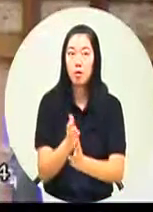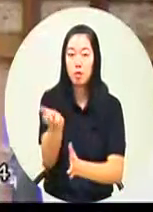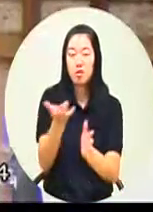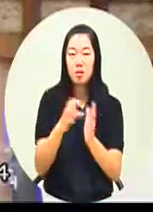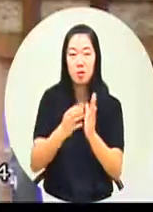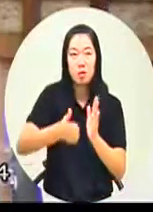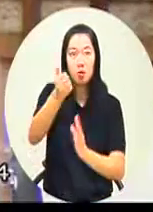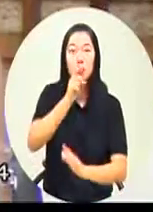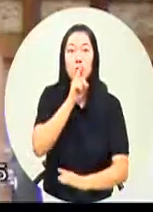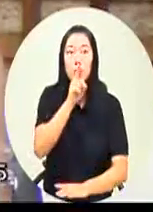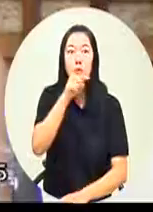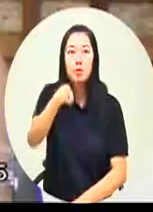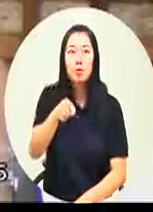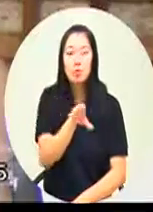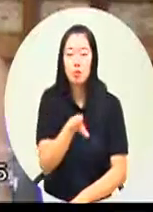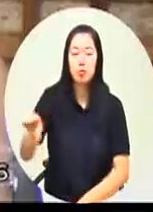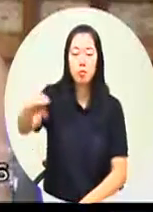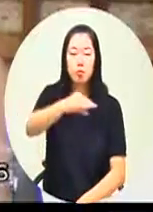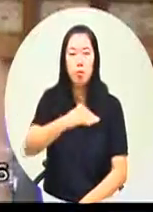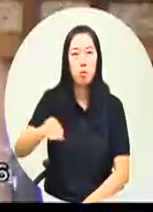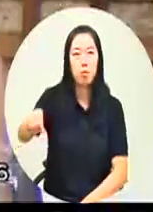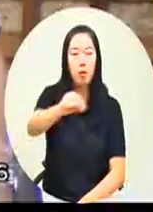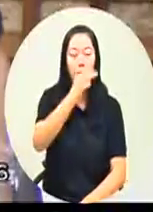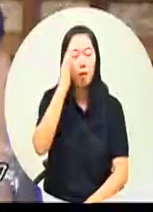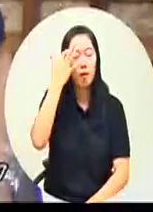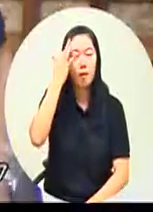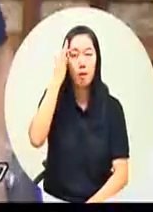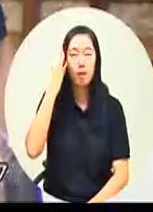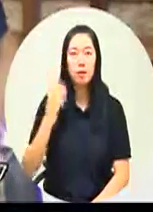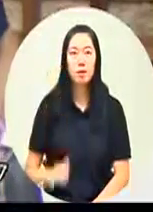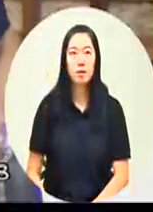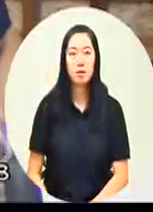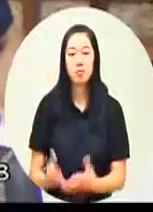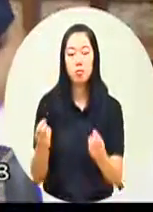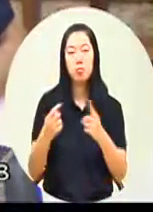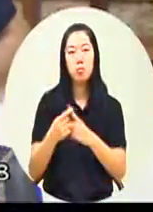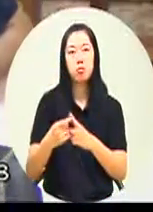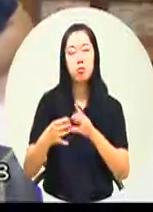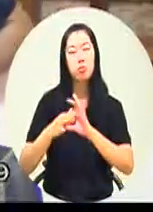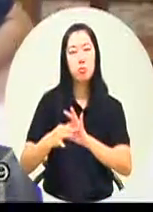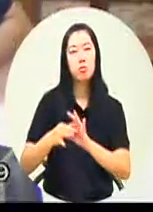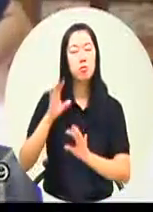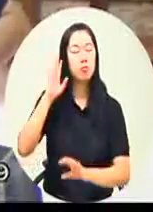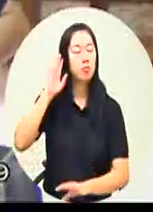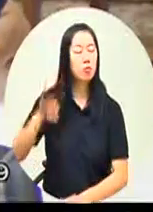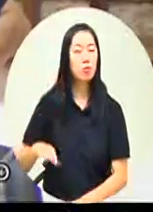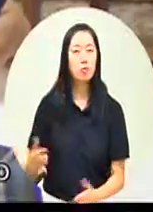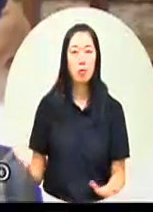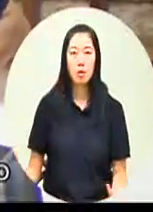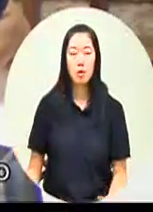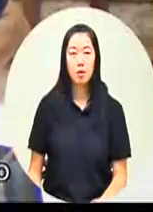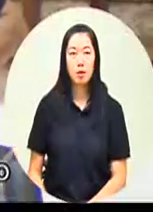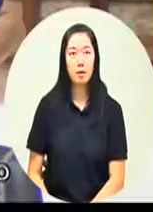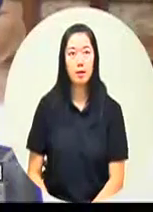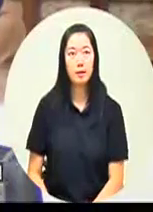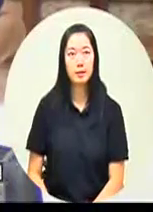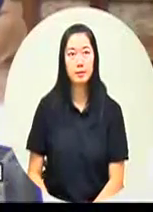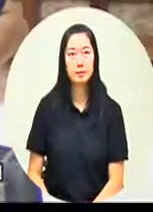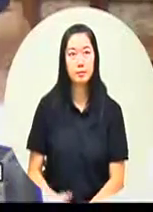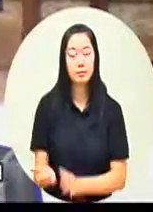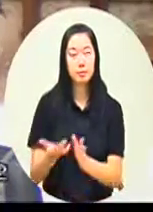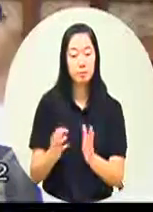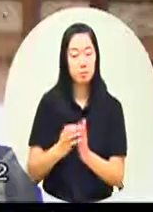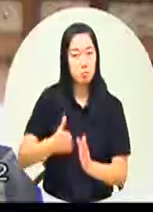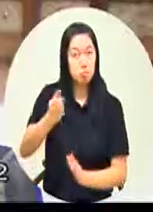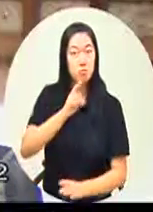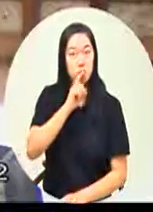长讲的哈，在那里绕来绕去、转来转去的，啊，没人关心，也没有人关心。局长刚刚讲到心内，